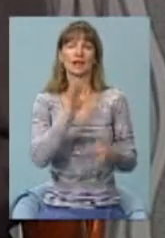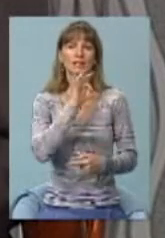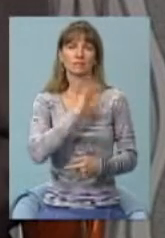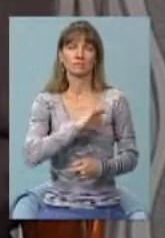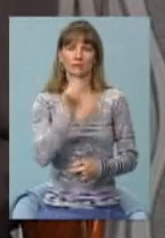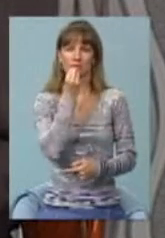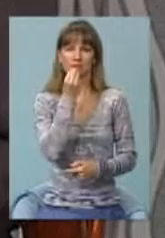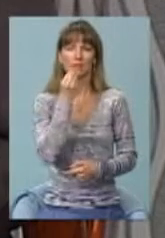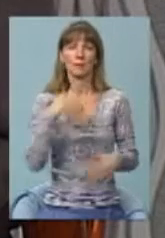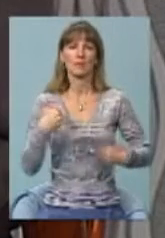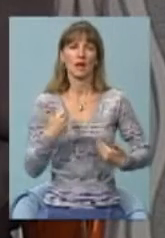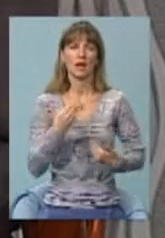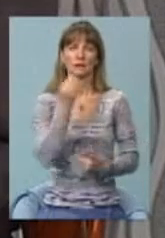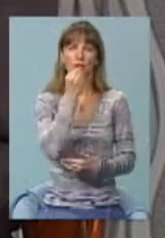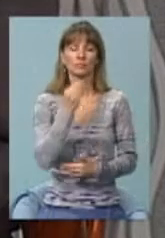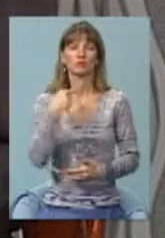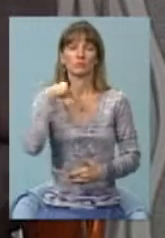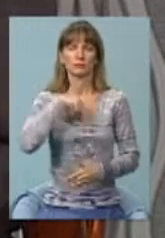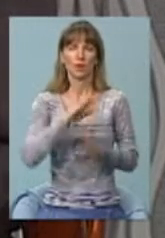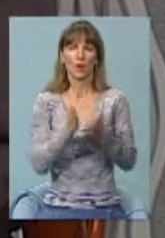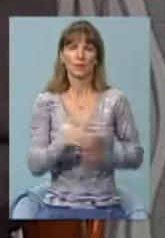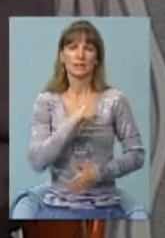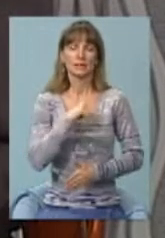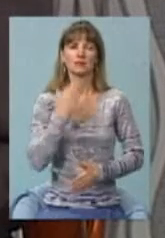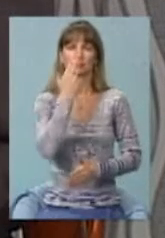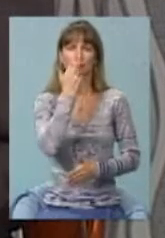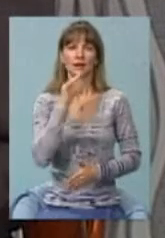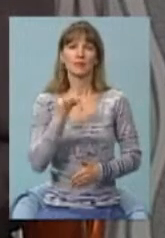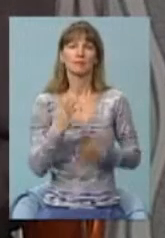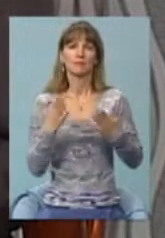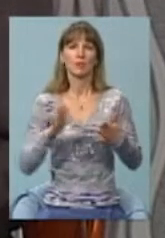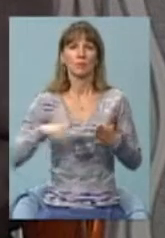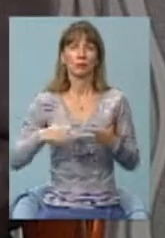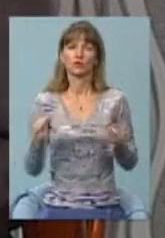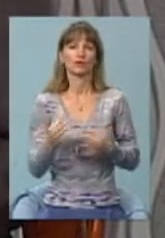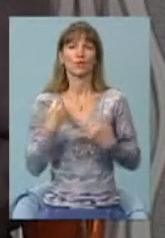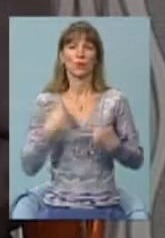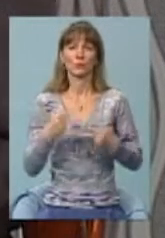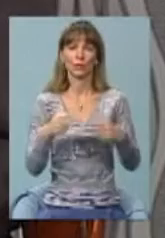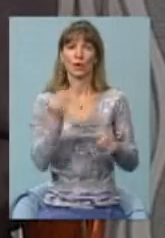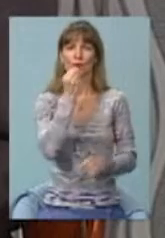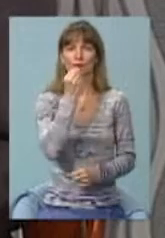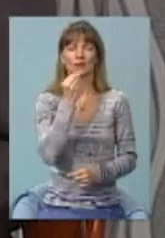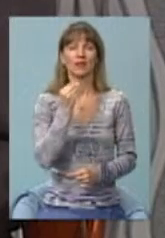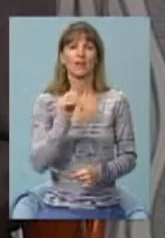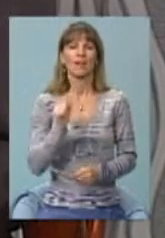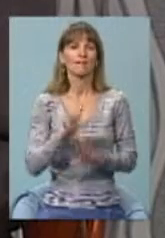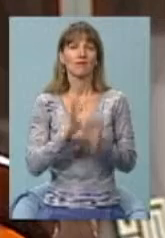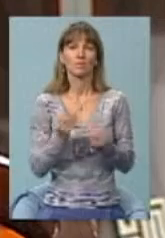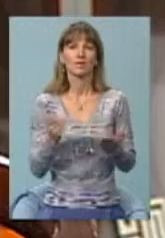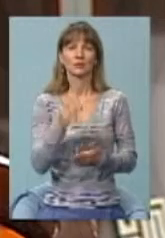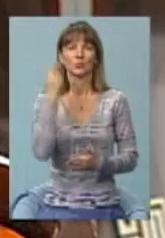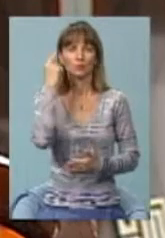ж корисні продукти, воно організм сам звикає і більше він потім не хоче нічого шкідливого вживати. А як взагалі ти